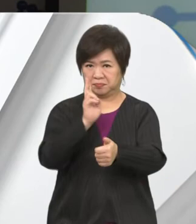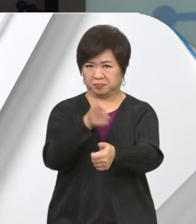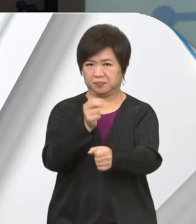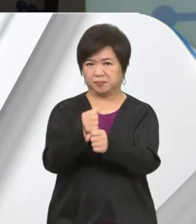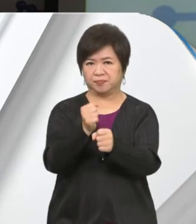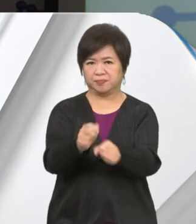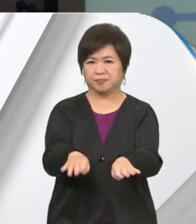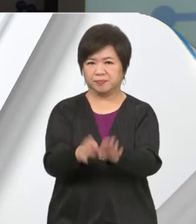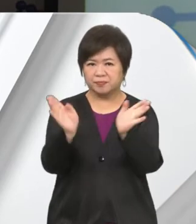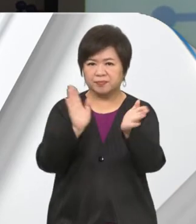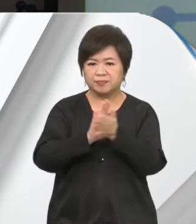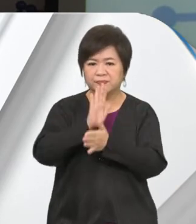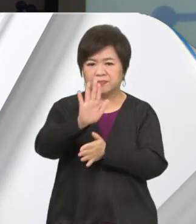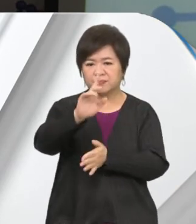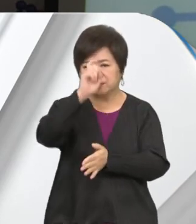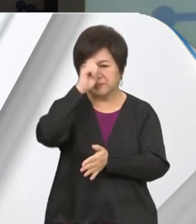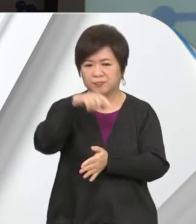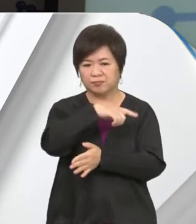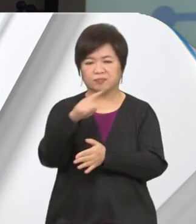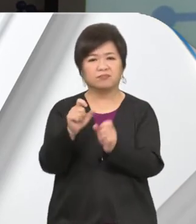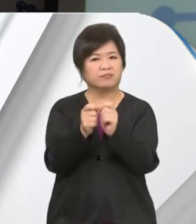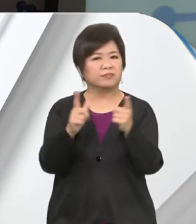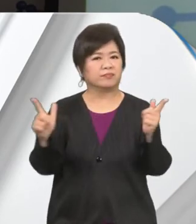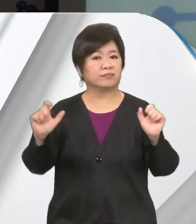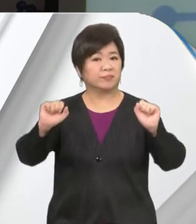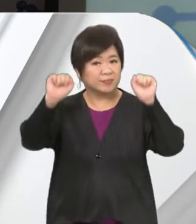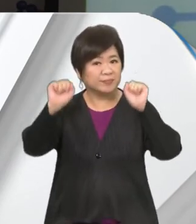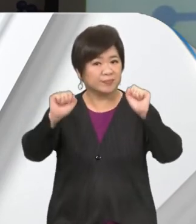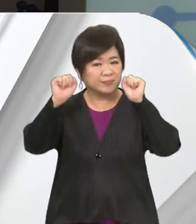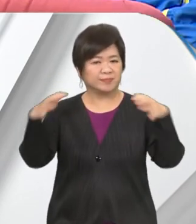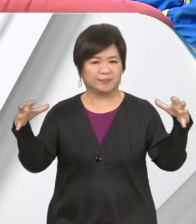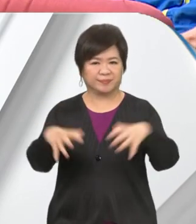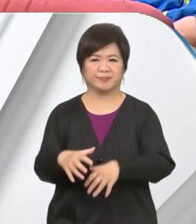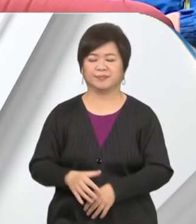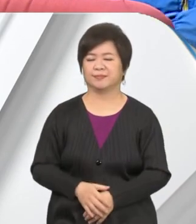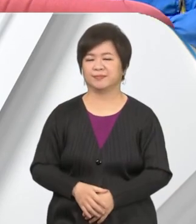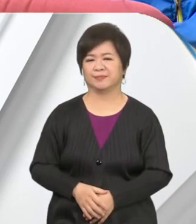未来做得变做当年的认同场馆。下个新闻，我们用新竹报道。